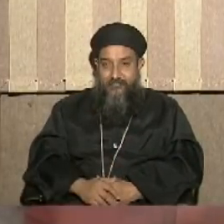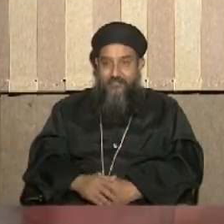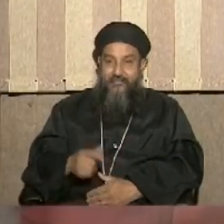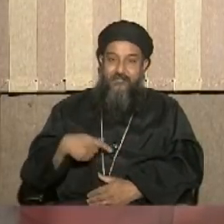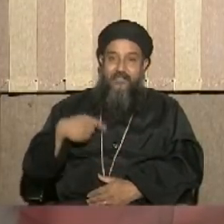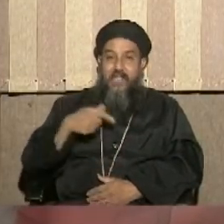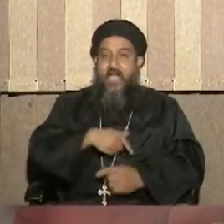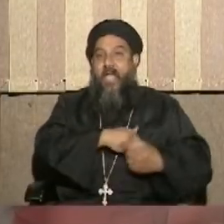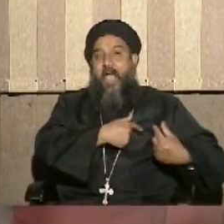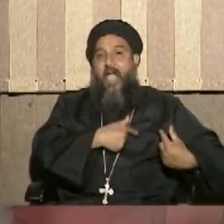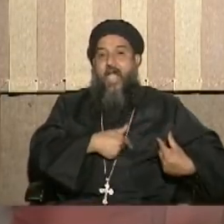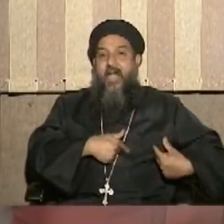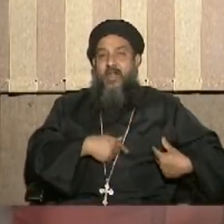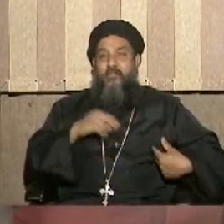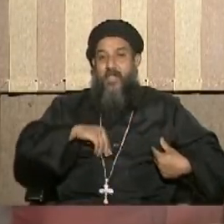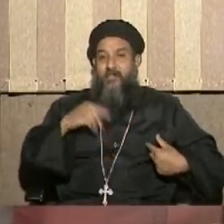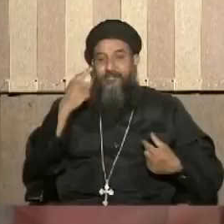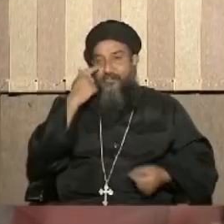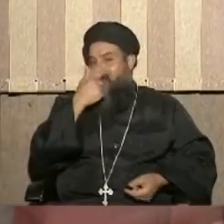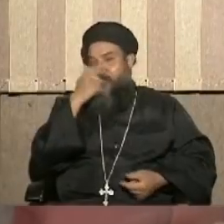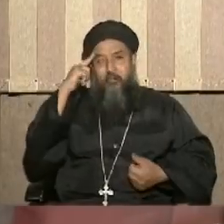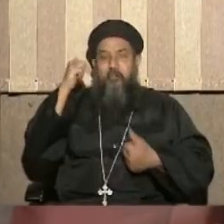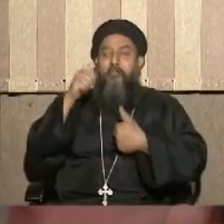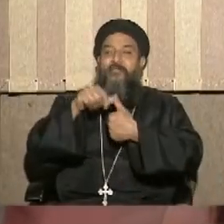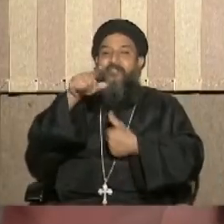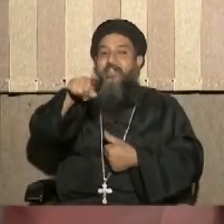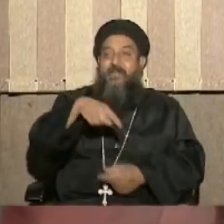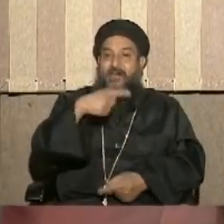وله في قلبي عليكم